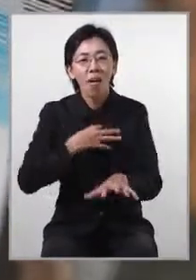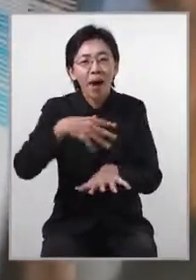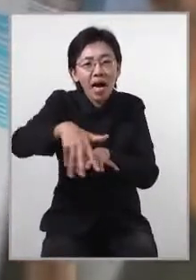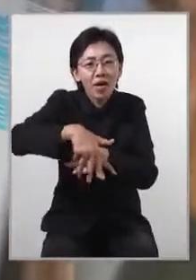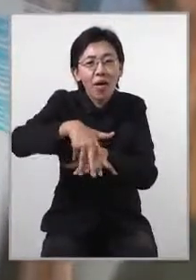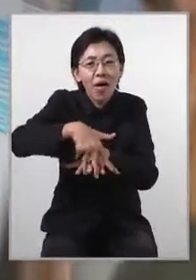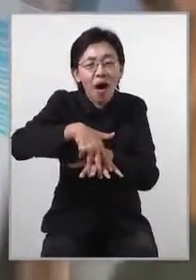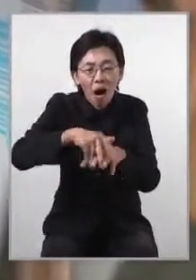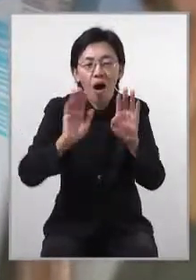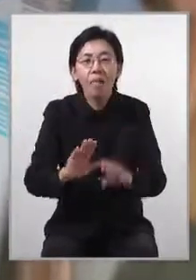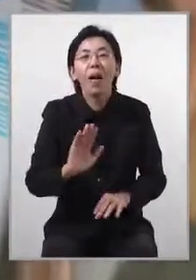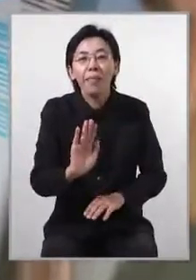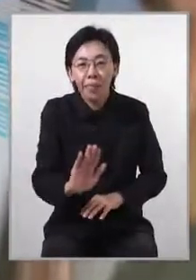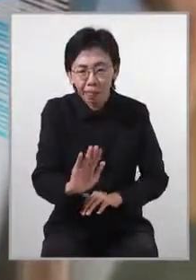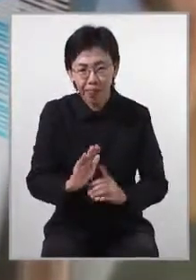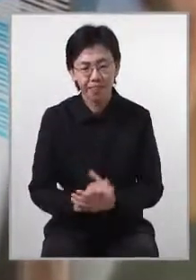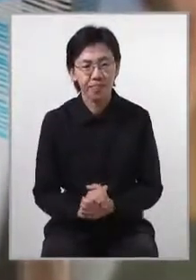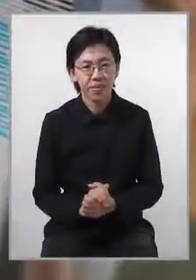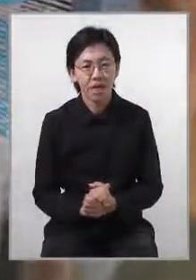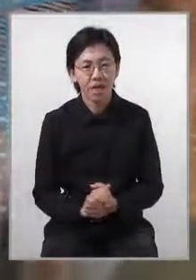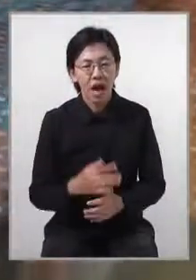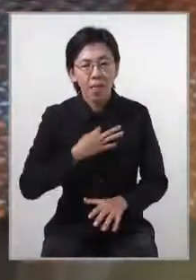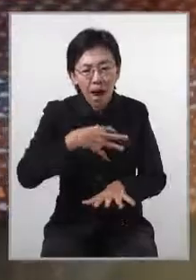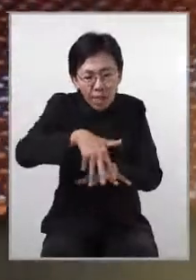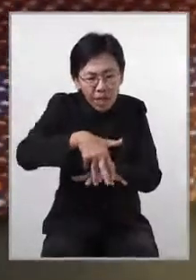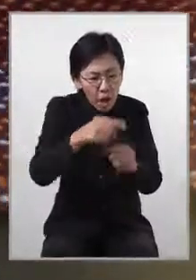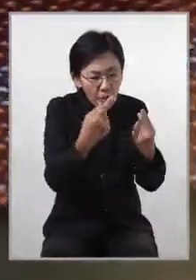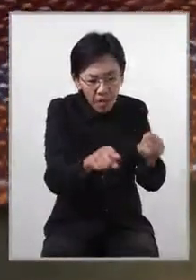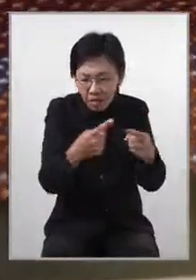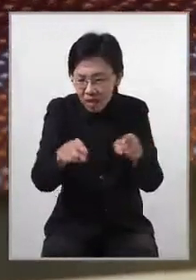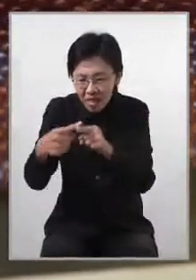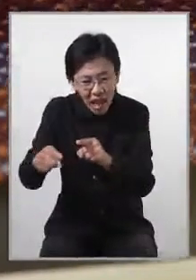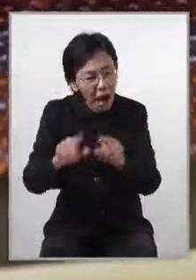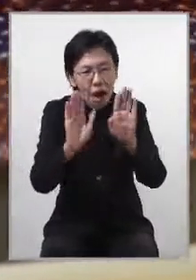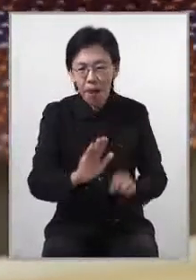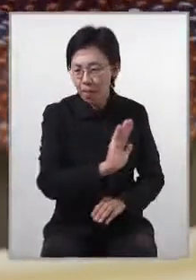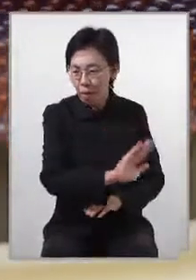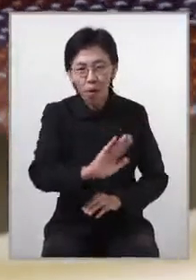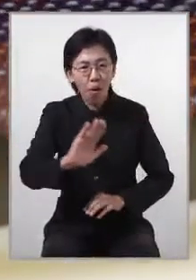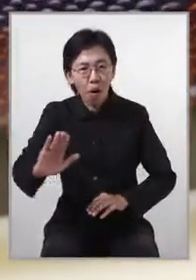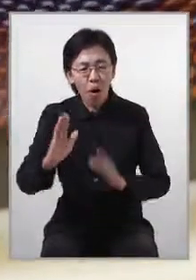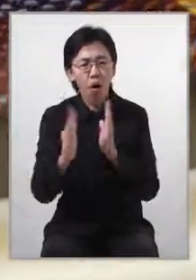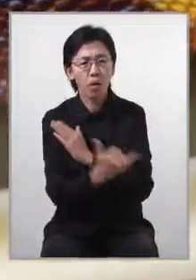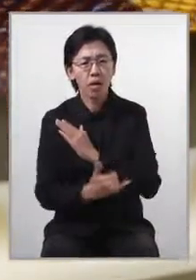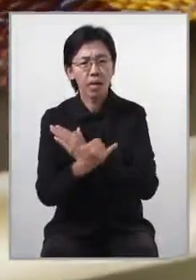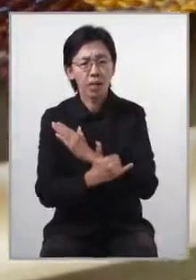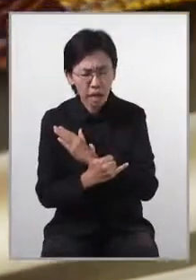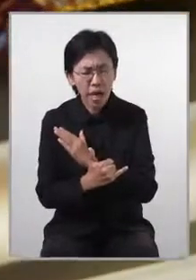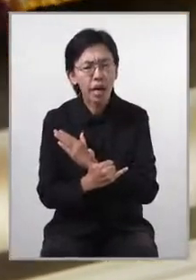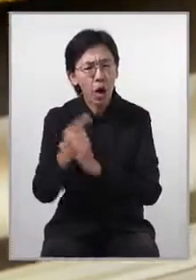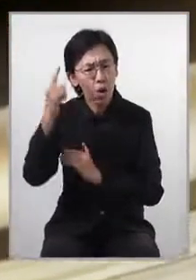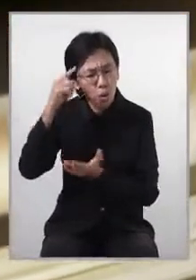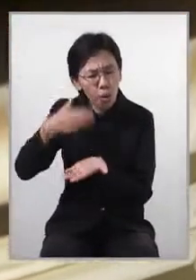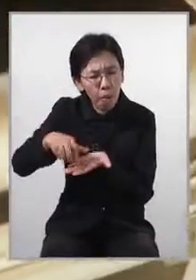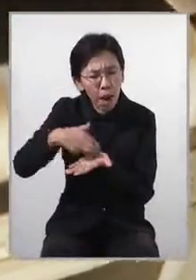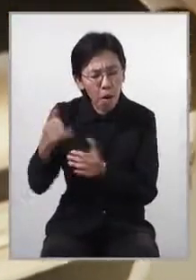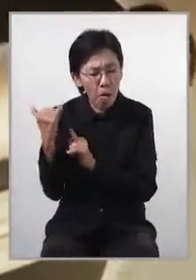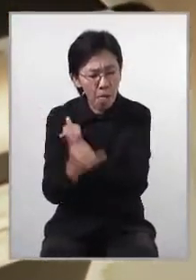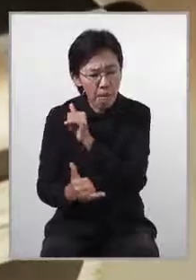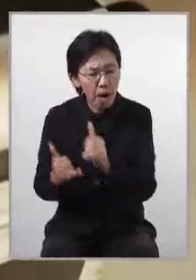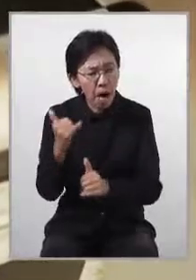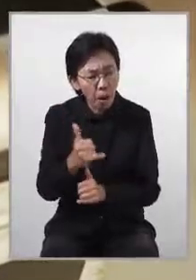าทุกผืนที่ทอออกมาจะมีความเป็นเอกลักษณ์ของตัวเอง ชาวต่างประเทศเข้ามารู้เรื่องราวที่ผมเล่าให้ฟังโอ้เข